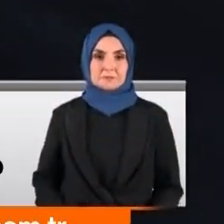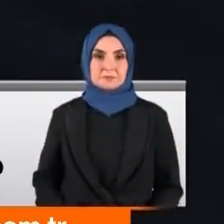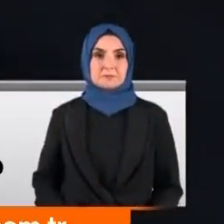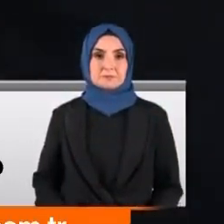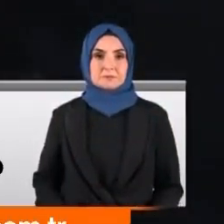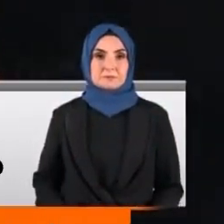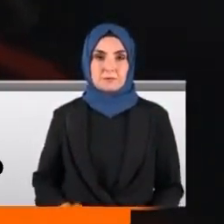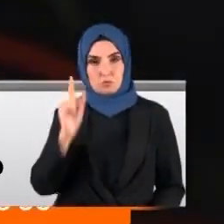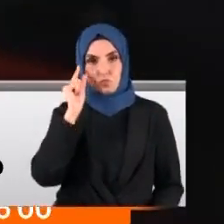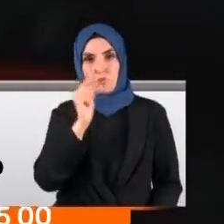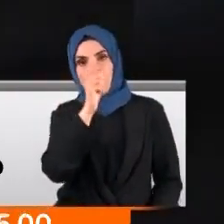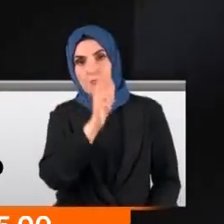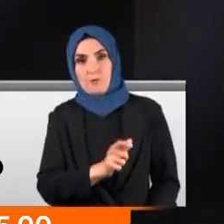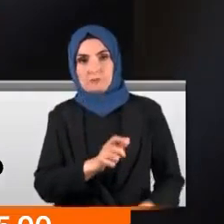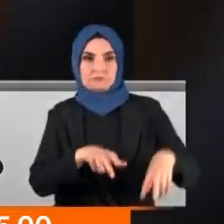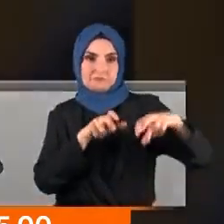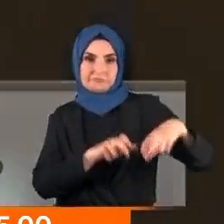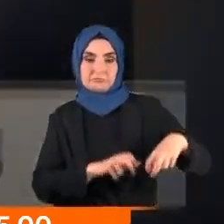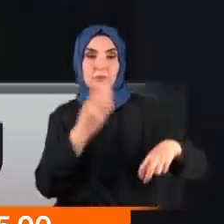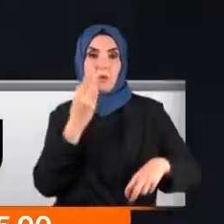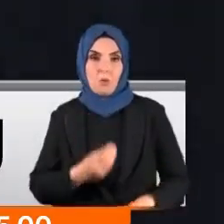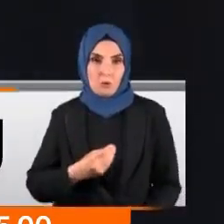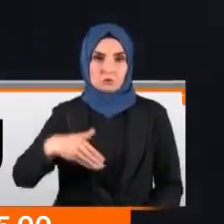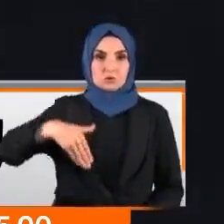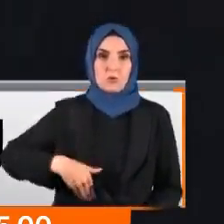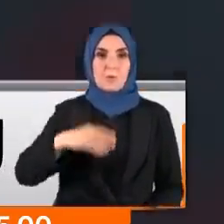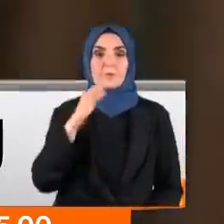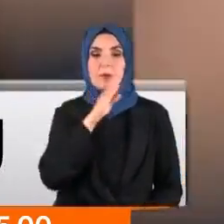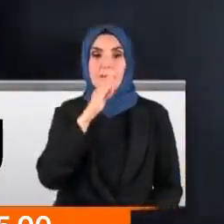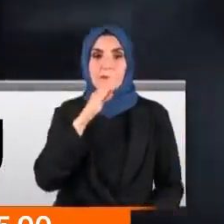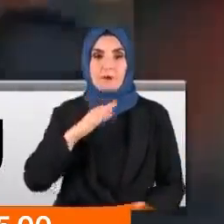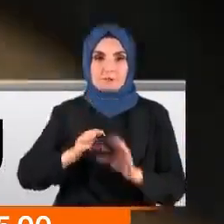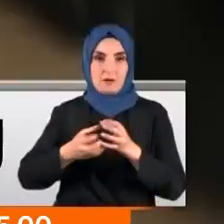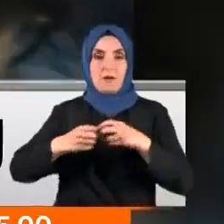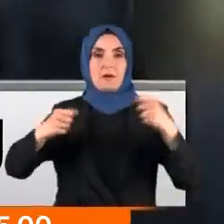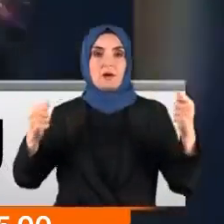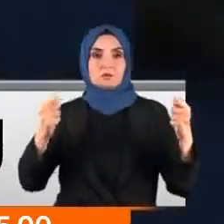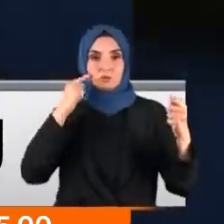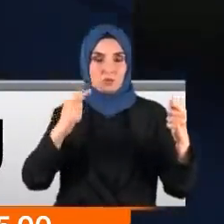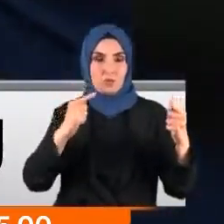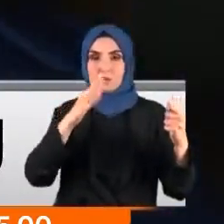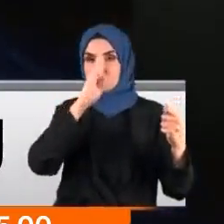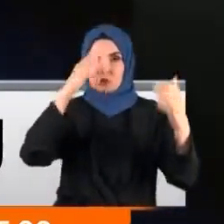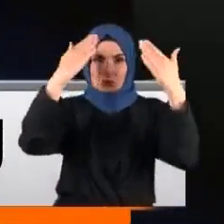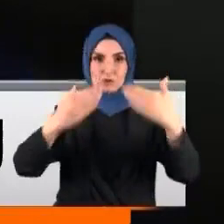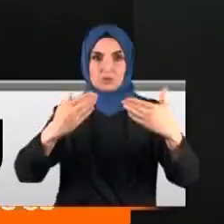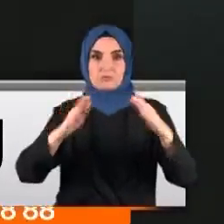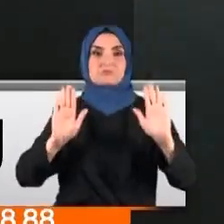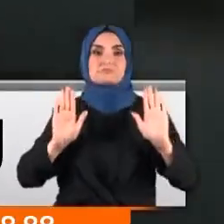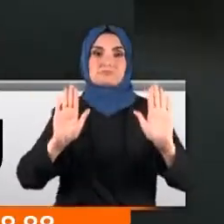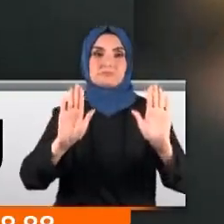Sanık sandalyesine oturan gazeteci cebindeki kağıdı çıkardı ve cama dayayıp gazetecilere gösterdi.